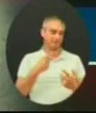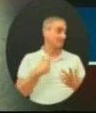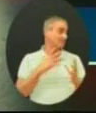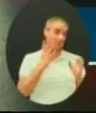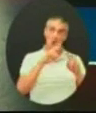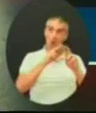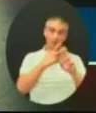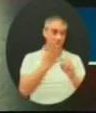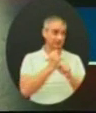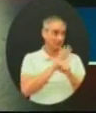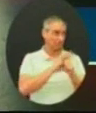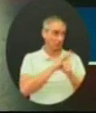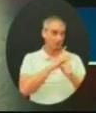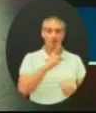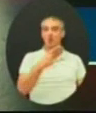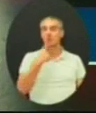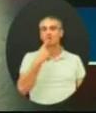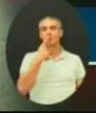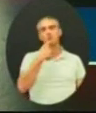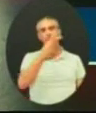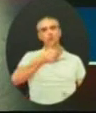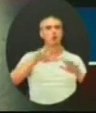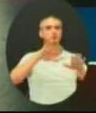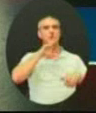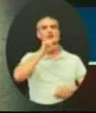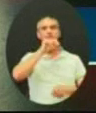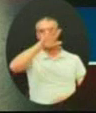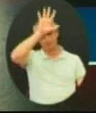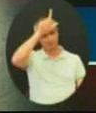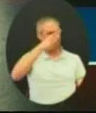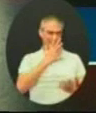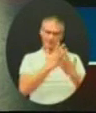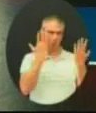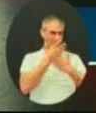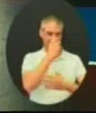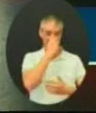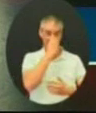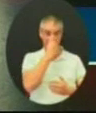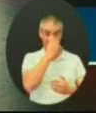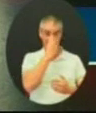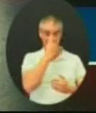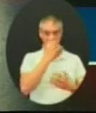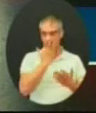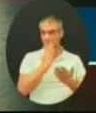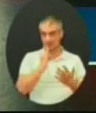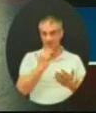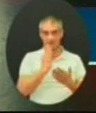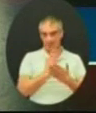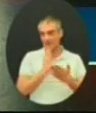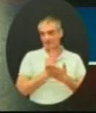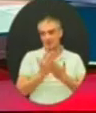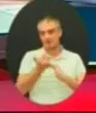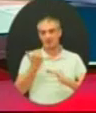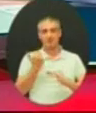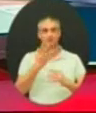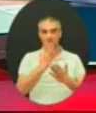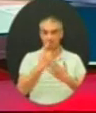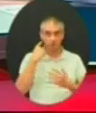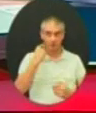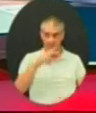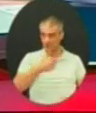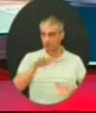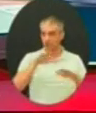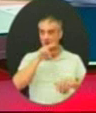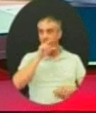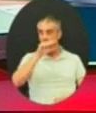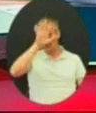אני לא יודע, אבל לפחות זה נזכר. הדברים שלו ידבר בפרסית. כן, אבל זה כבר לא הפתעה, את יודעת, אם זה יקרה, אז אנחנו כבר מכינים אותה, אז אולי זה בילד אפ. אתה שמעת אותו פעם מדבר בפרסית?